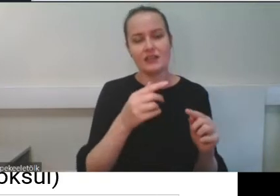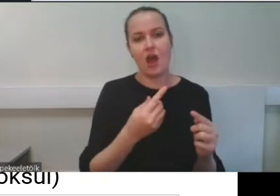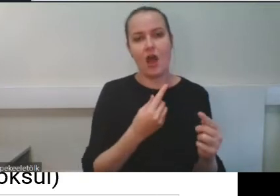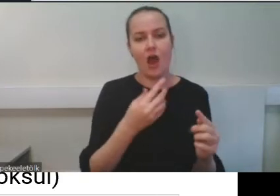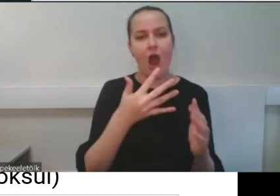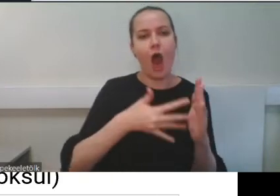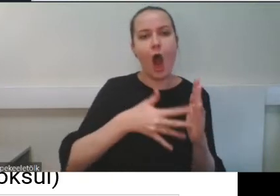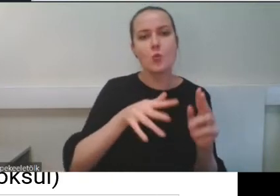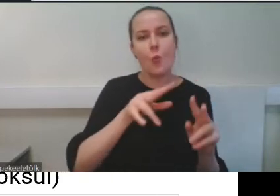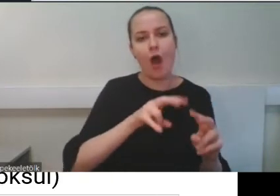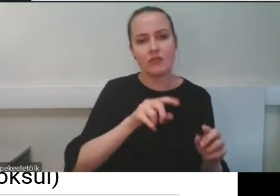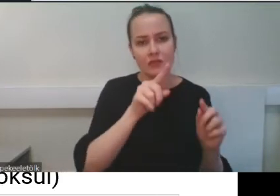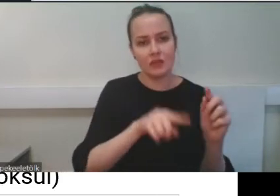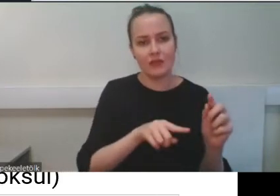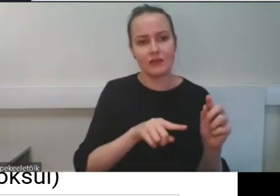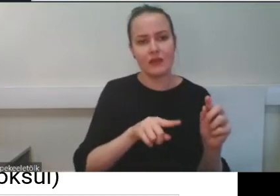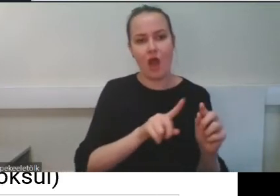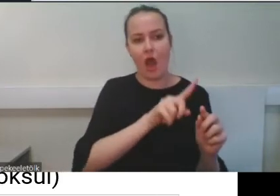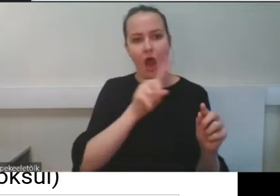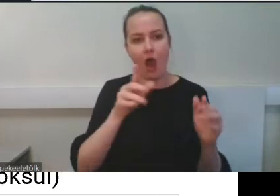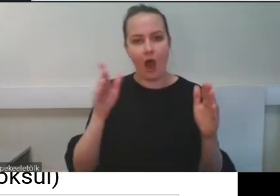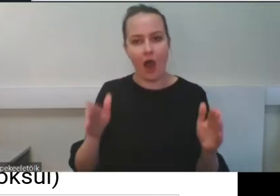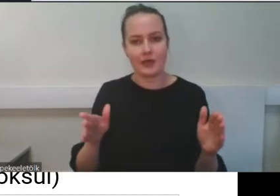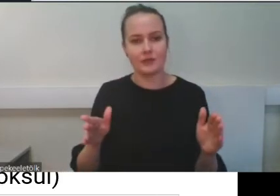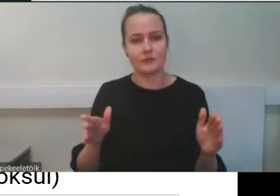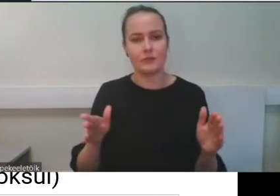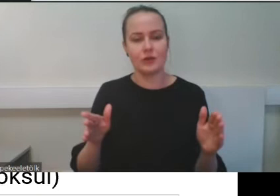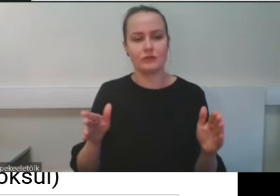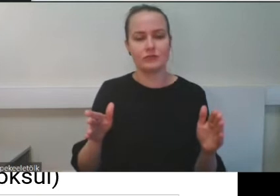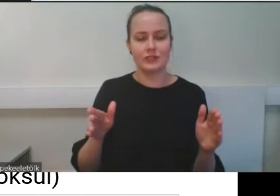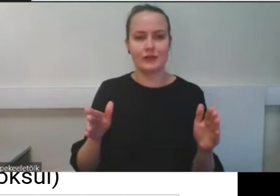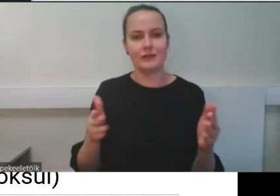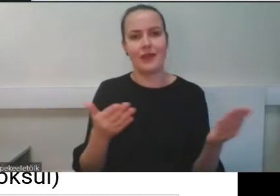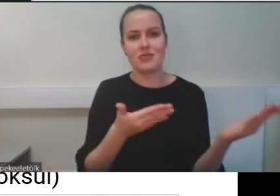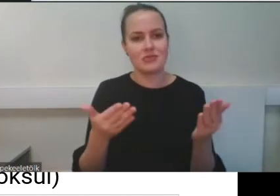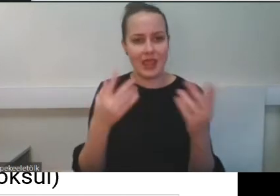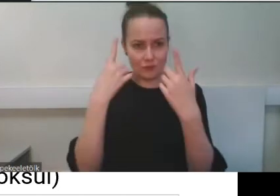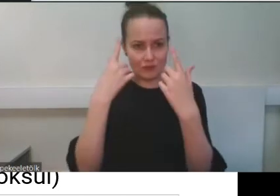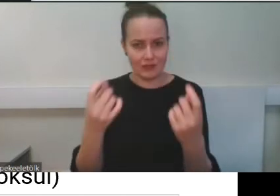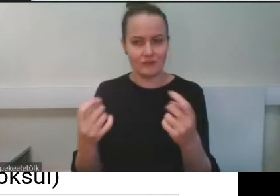Ja on toodud ka üks joonis selle kohta,